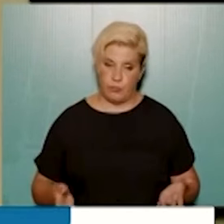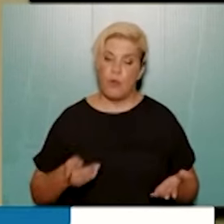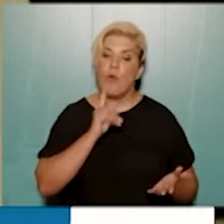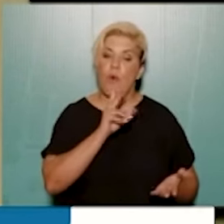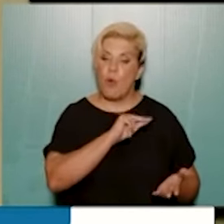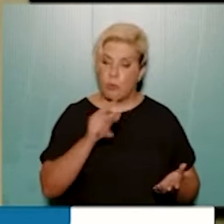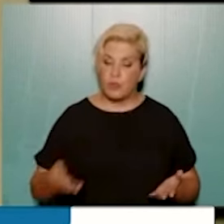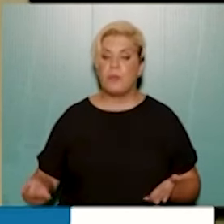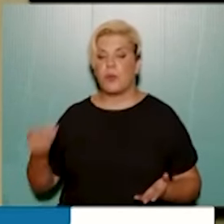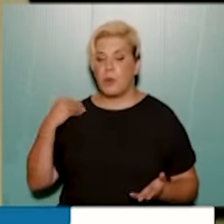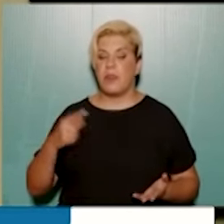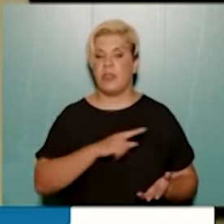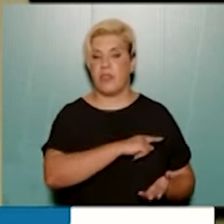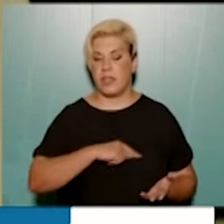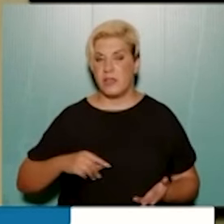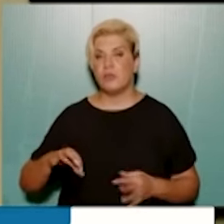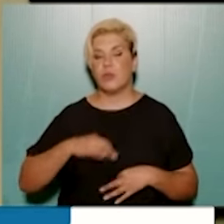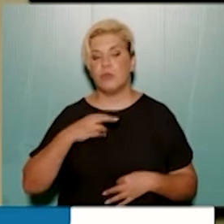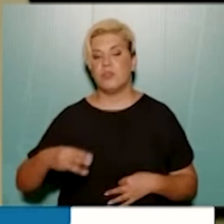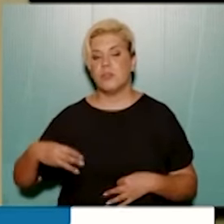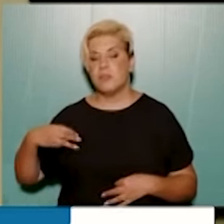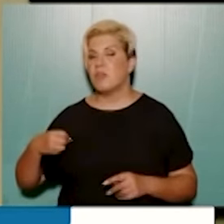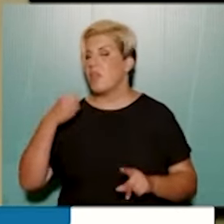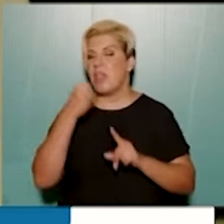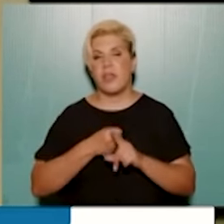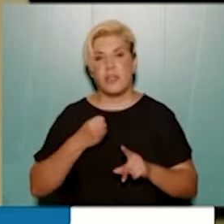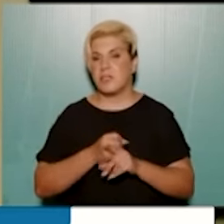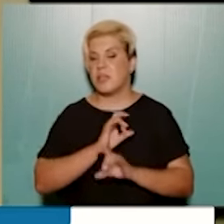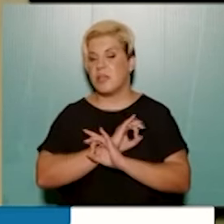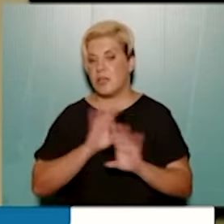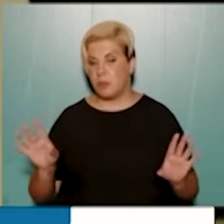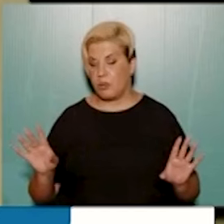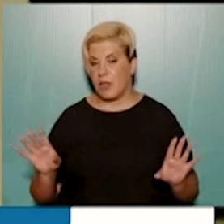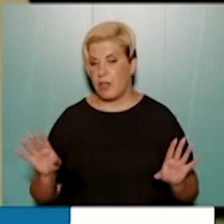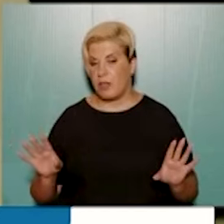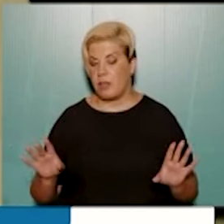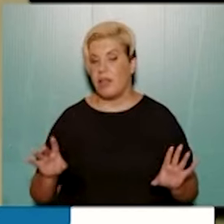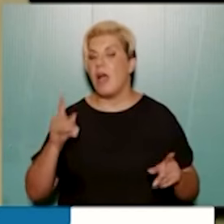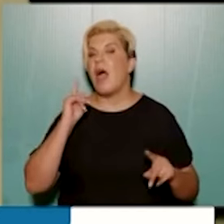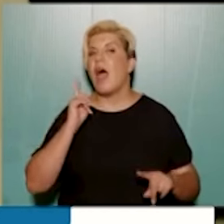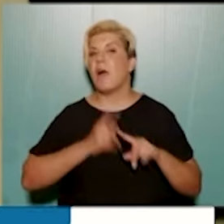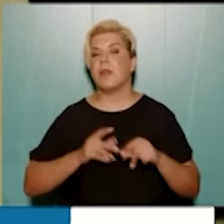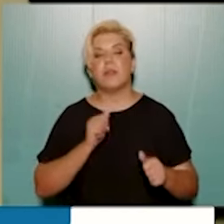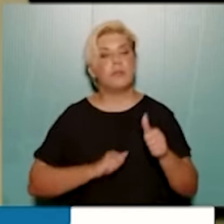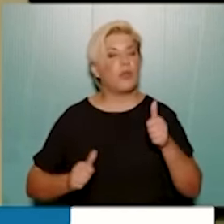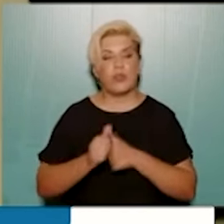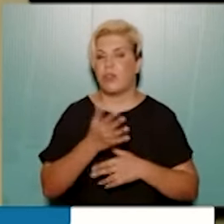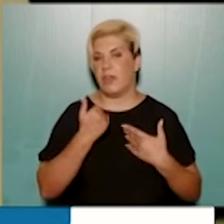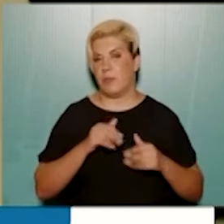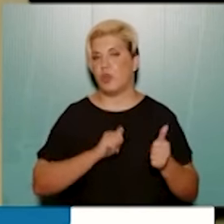και η προηγούμενη διοίκηση του κυρίου Ζέρβα που δεν διεκδίκησε τίποτα, δεν ήταν πολύ απλά στις προτεραιότητές